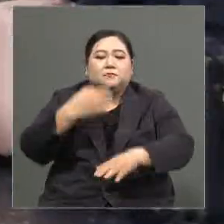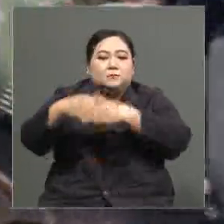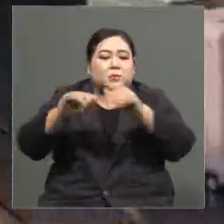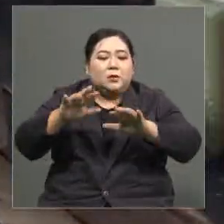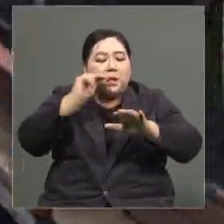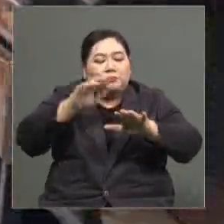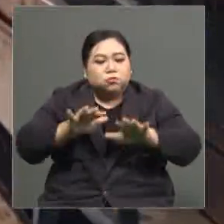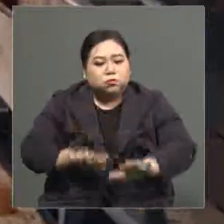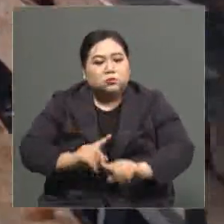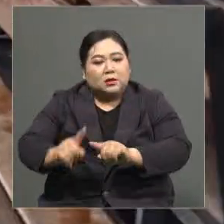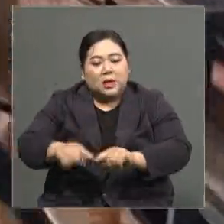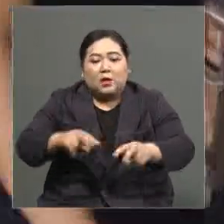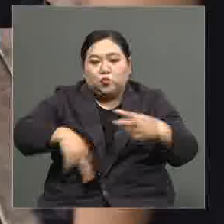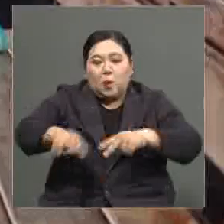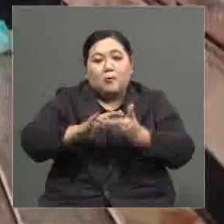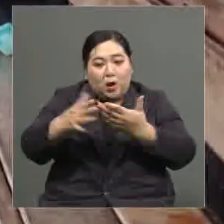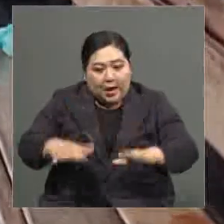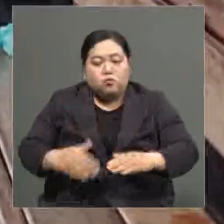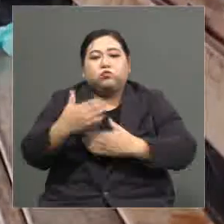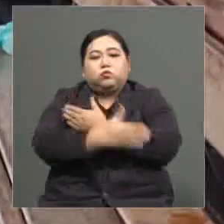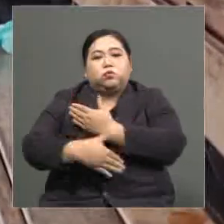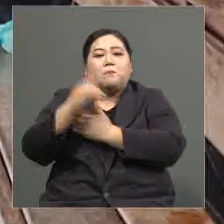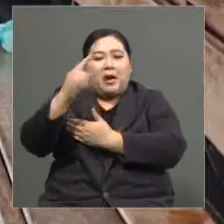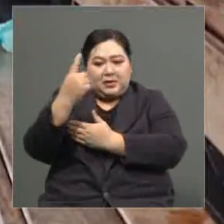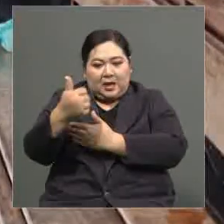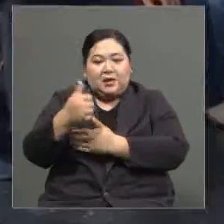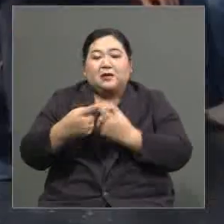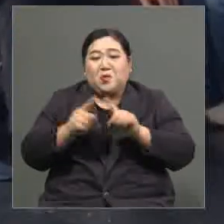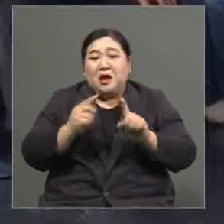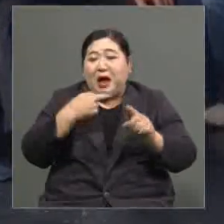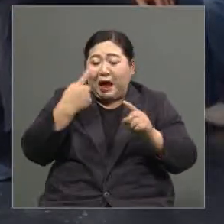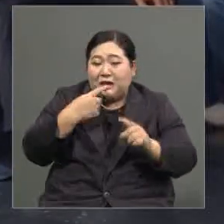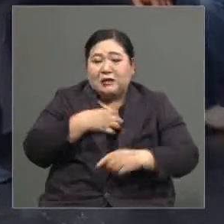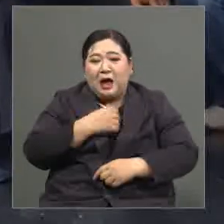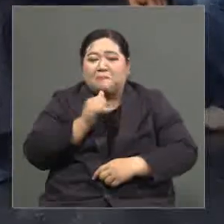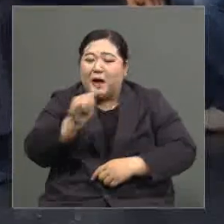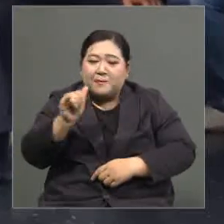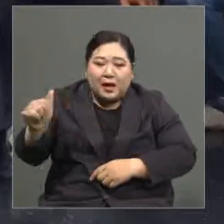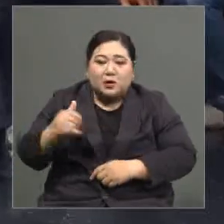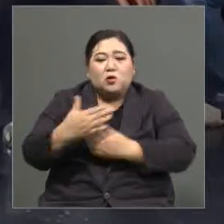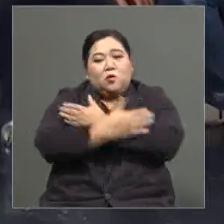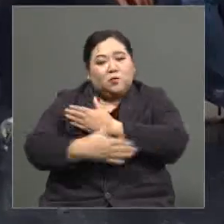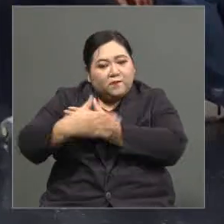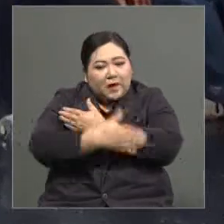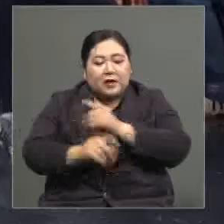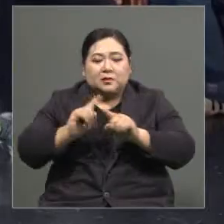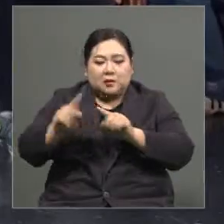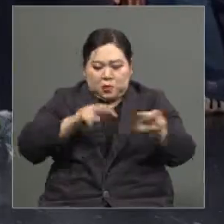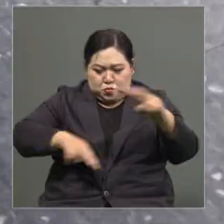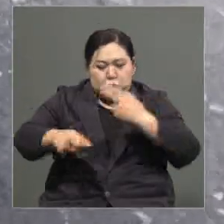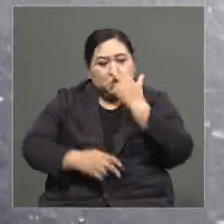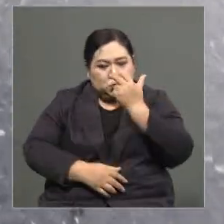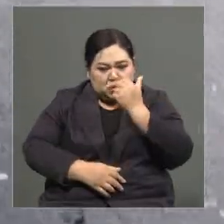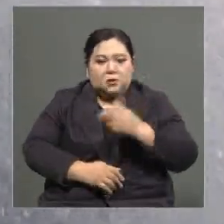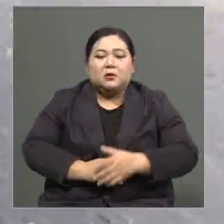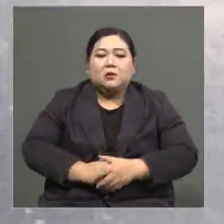นี้ใครที่จะเดินทางเข้าพื้นที่ก็วางแผนการเดินทางดีๆนะครับดูเรื่องของเอ่อขบวนรถเรื่องเรื่องของคิวรถต่างๆว่า